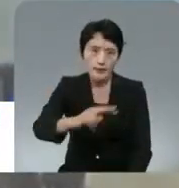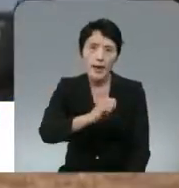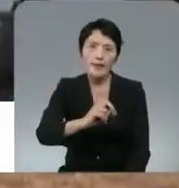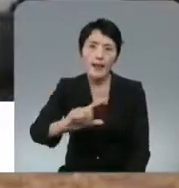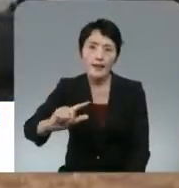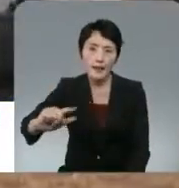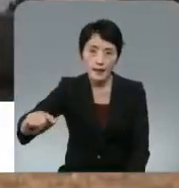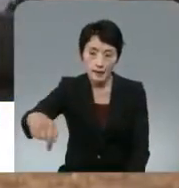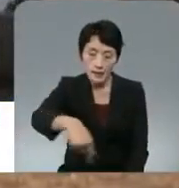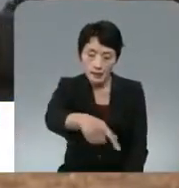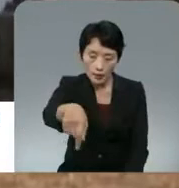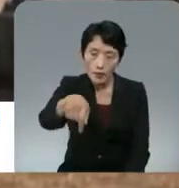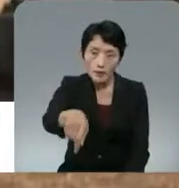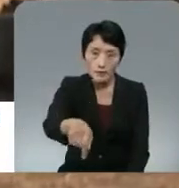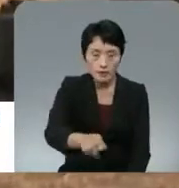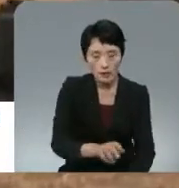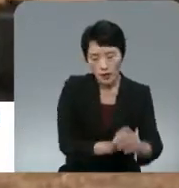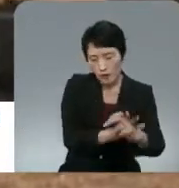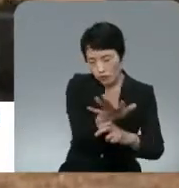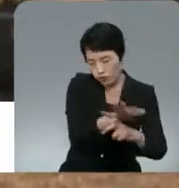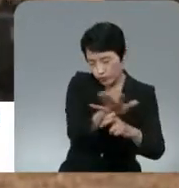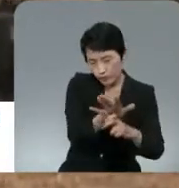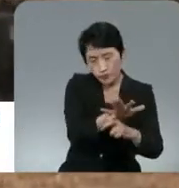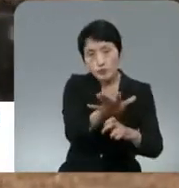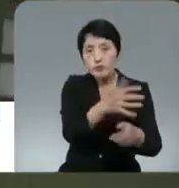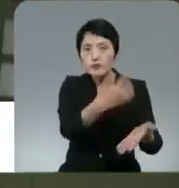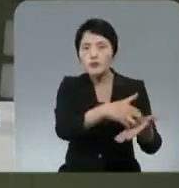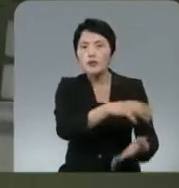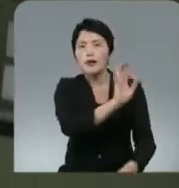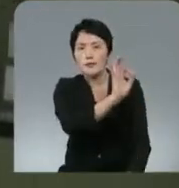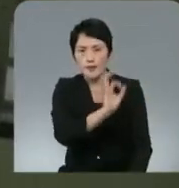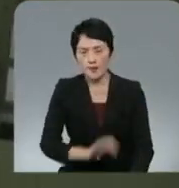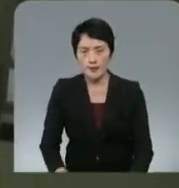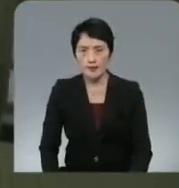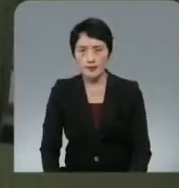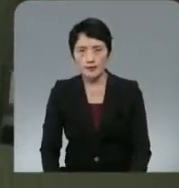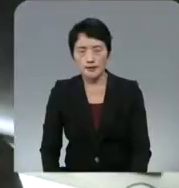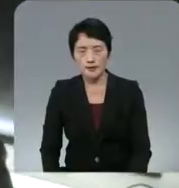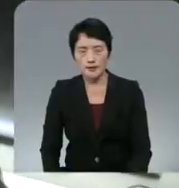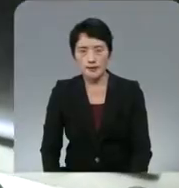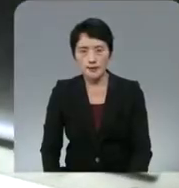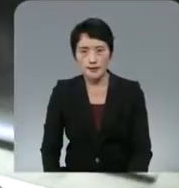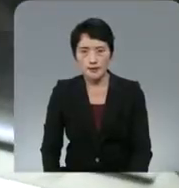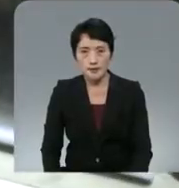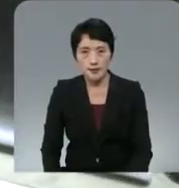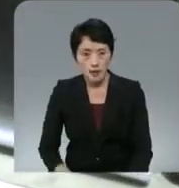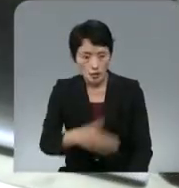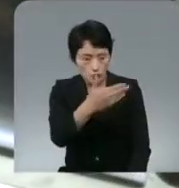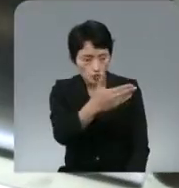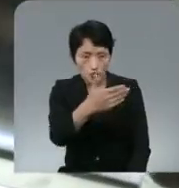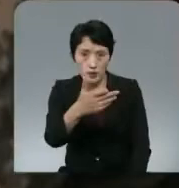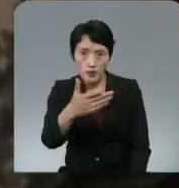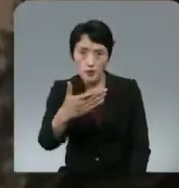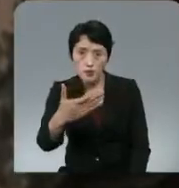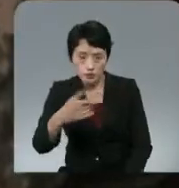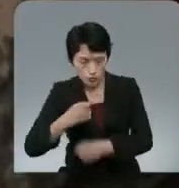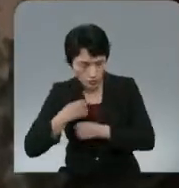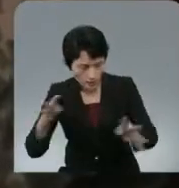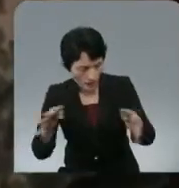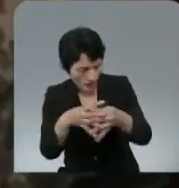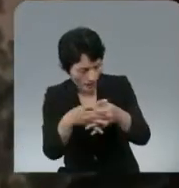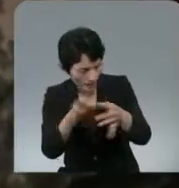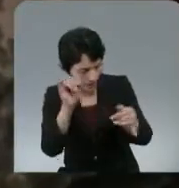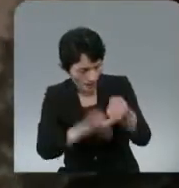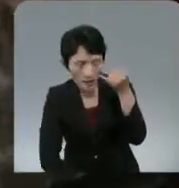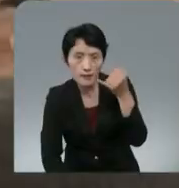реактивных систем залпового огня рсзо по морским буферным женам в желтом море по данным объединенного